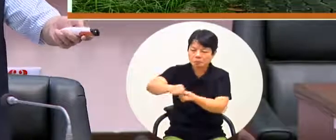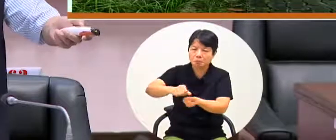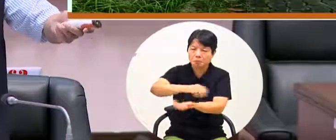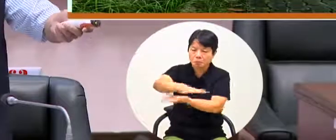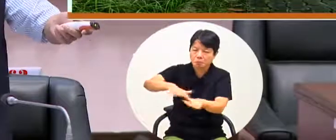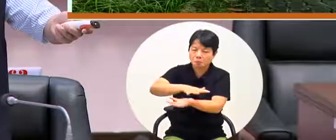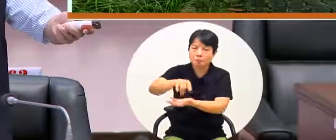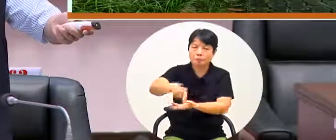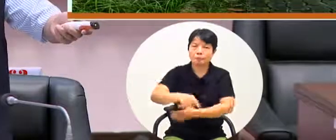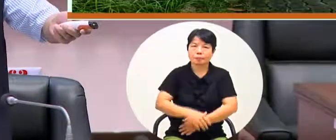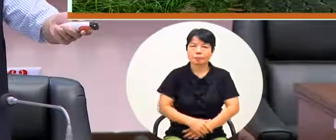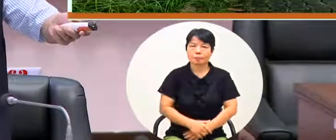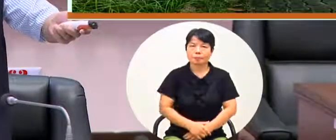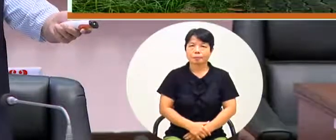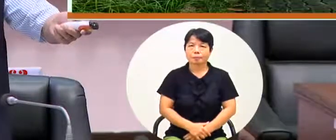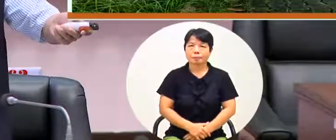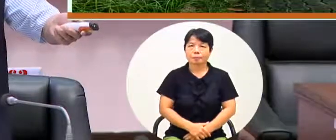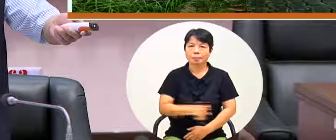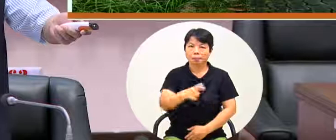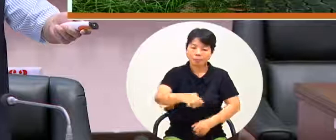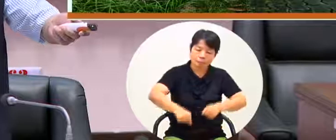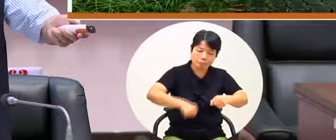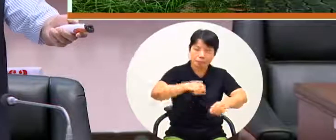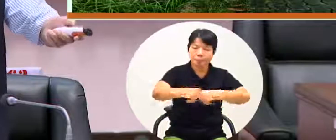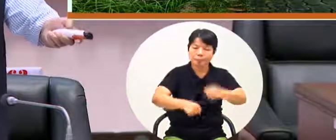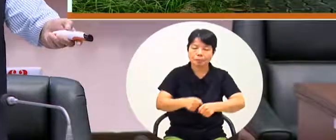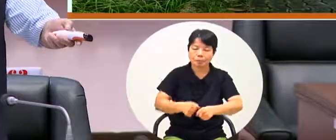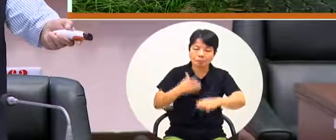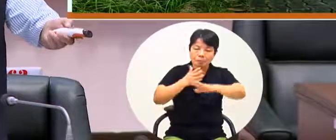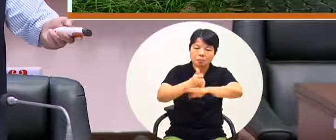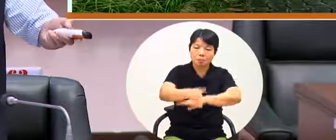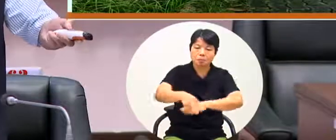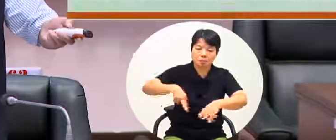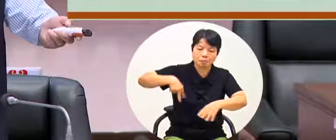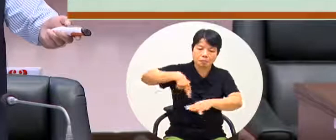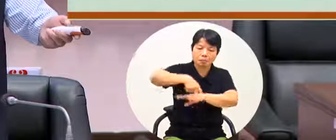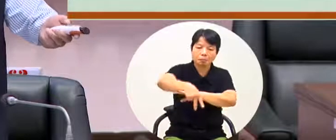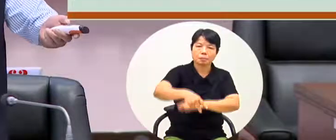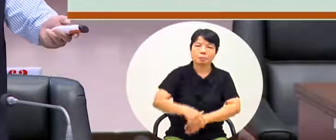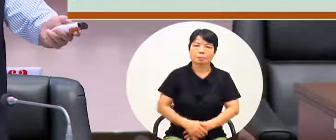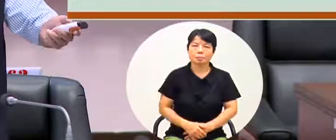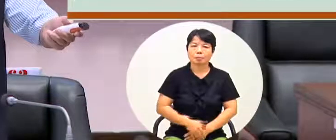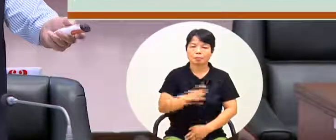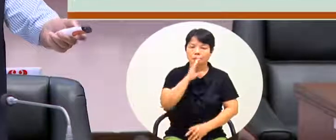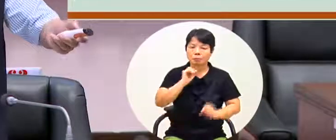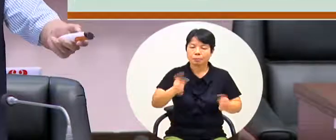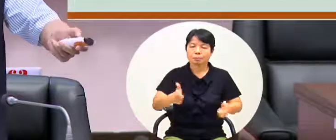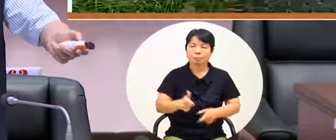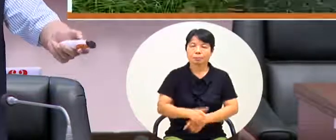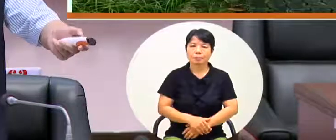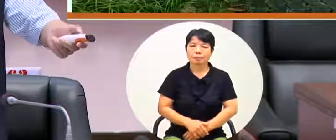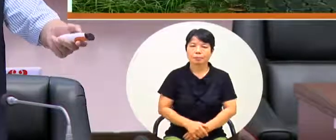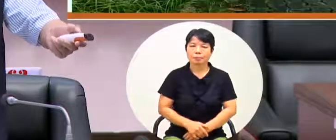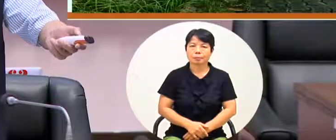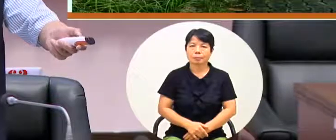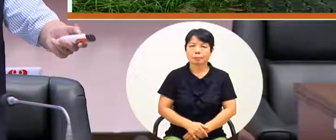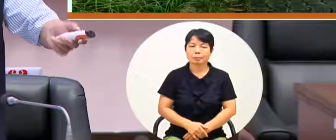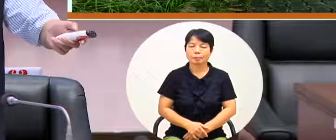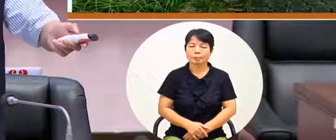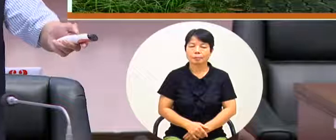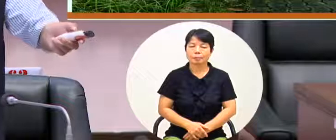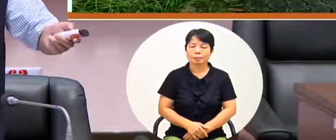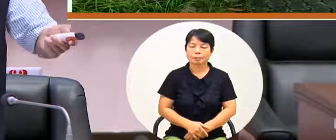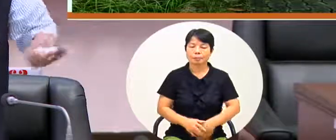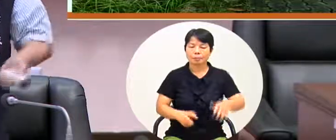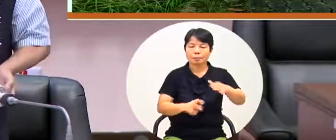骑脚踏车安尼位啊过吼，这安尼是毋是啊？即个啊台21线吼？台29线这